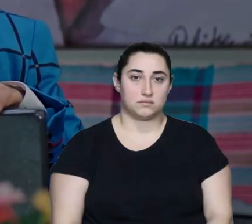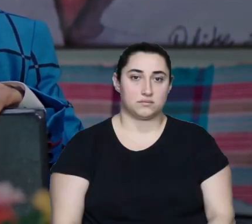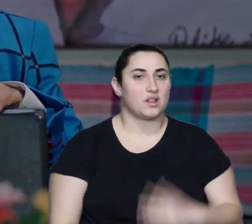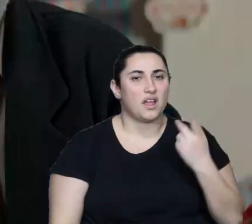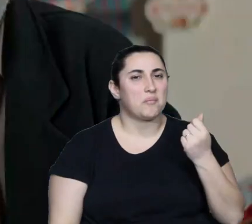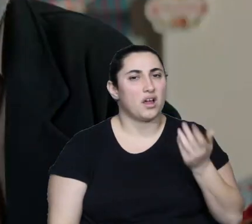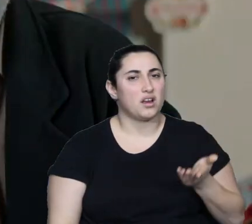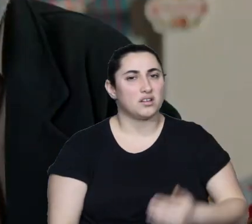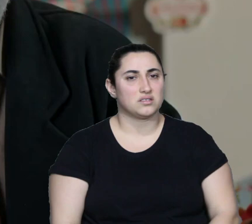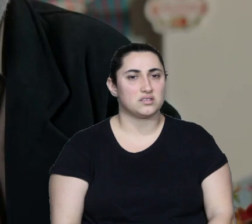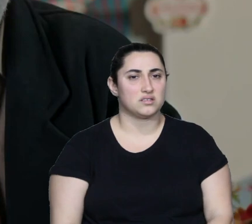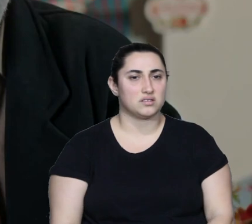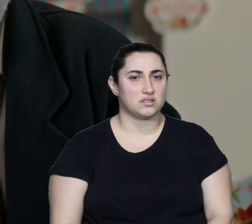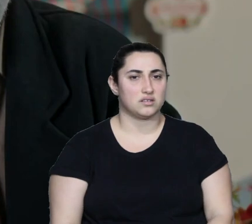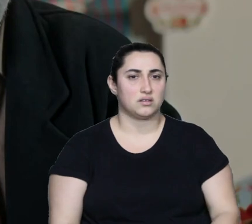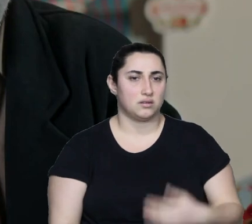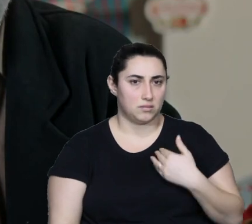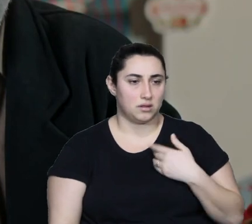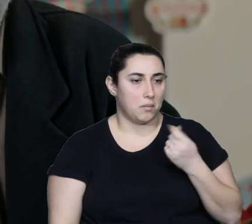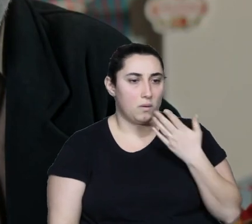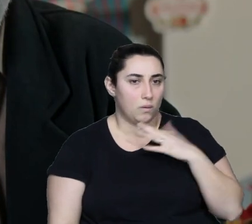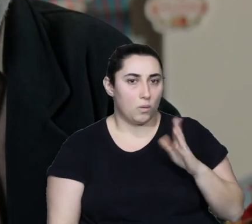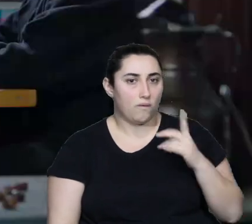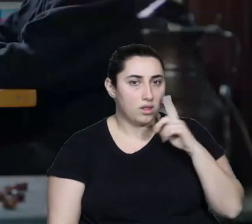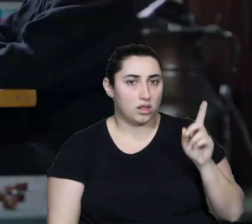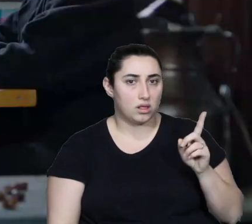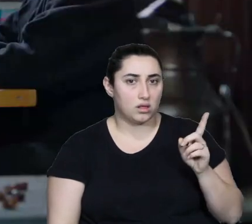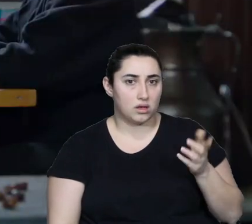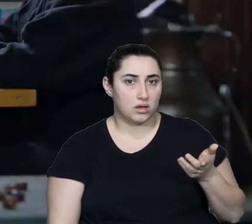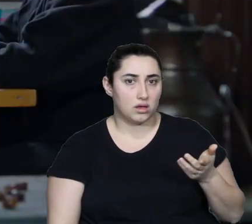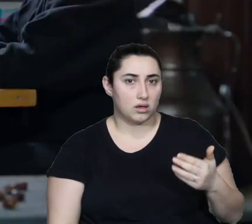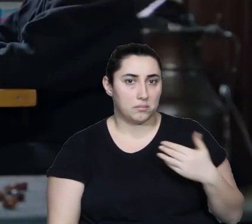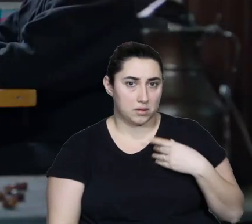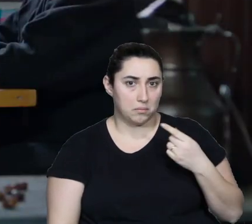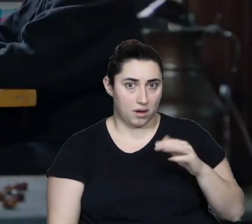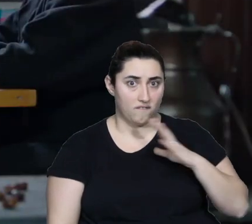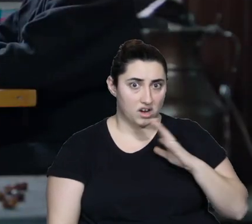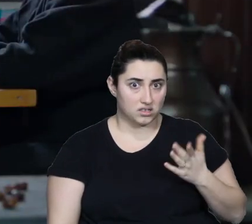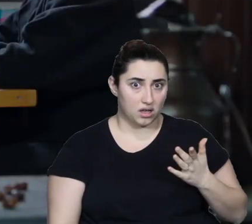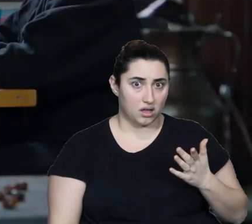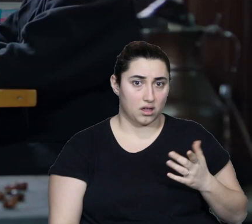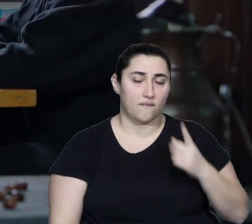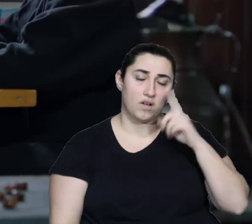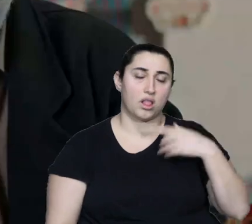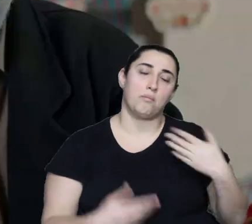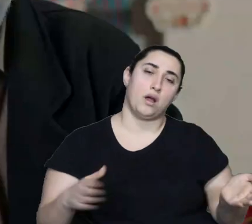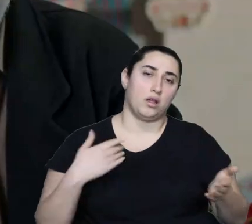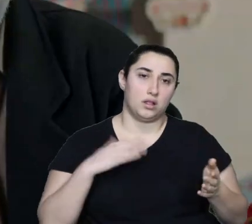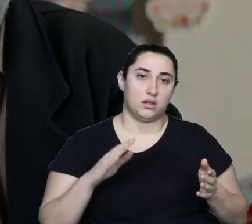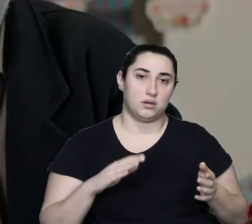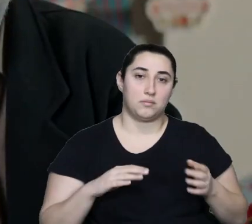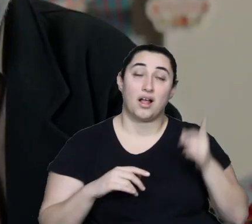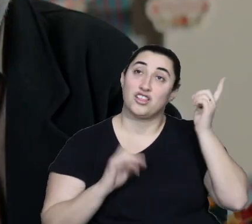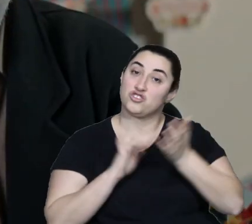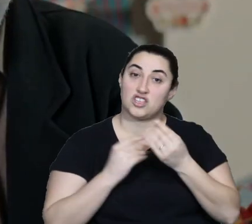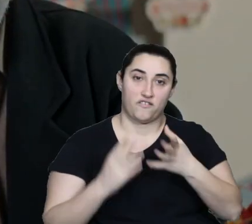Ne parası acaba? Ben ya para mara yok. Vallahi eğer bende para varsa Allah şuraya uzatsın beni.